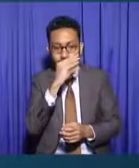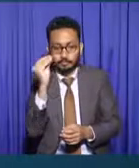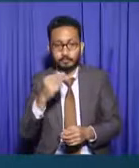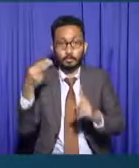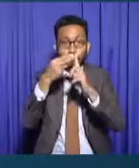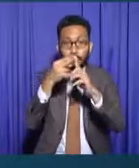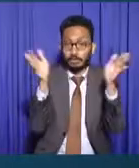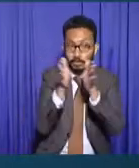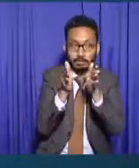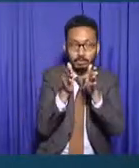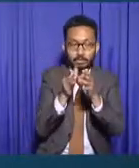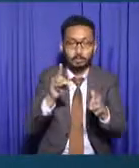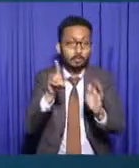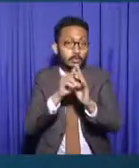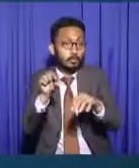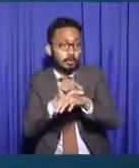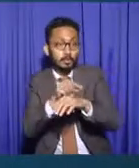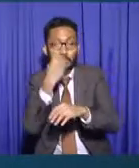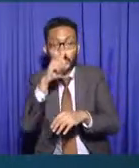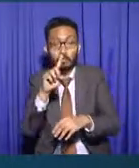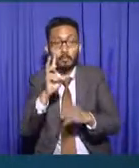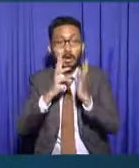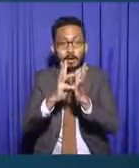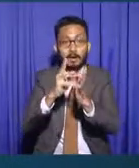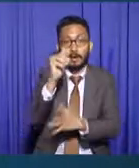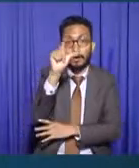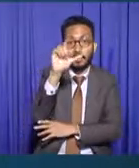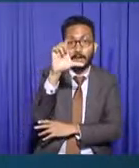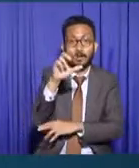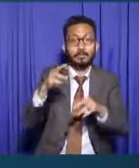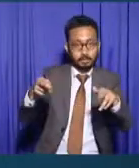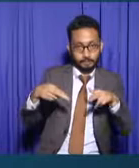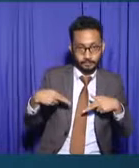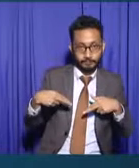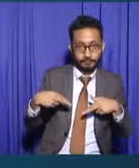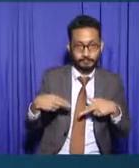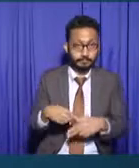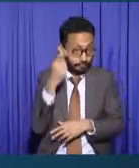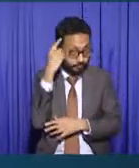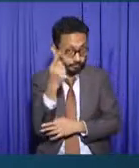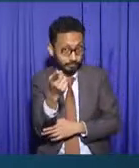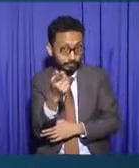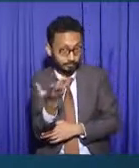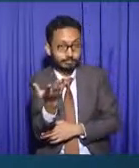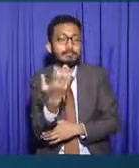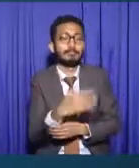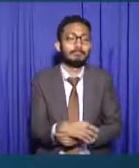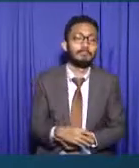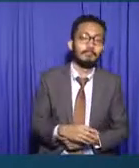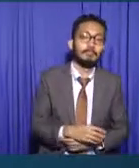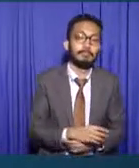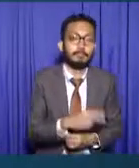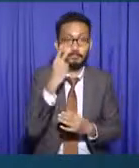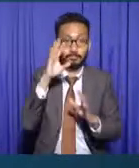alel yang dominan manakala huruf kecil digunakan untuk mewakili